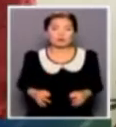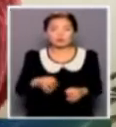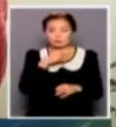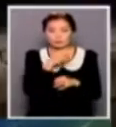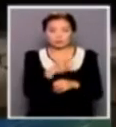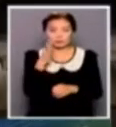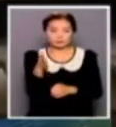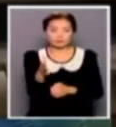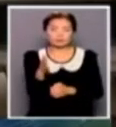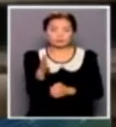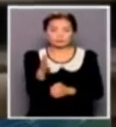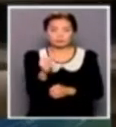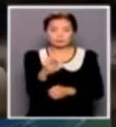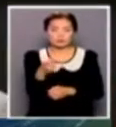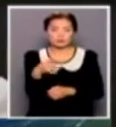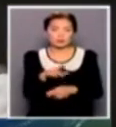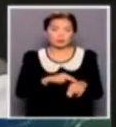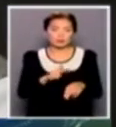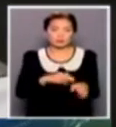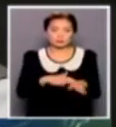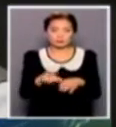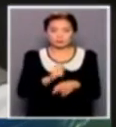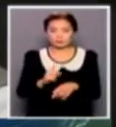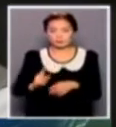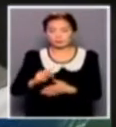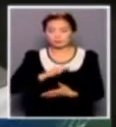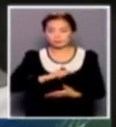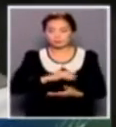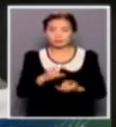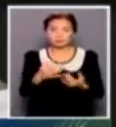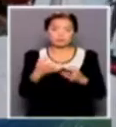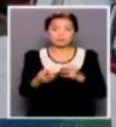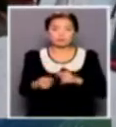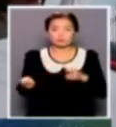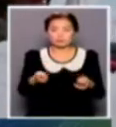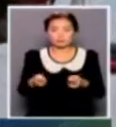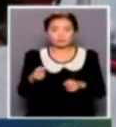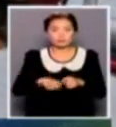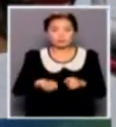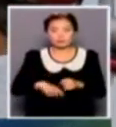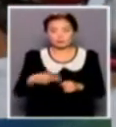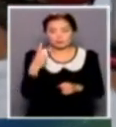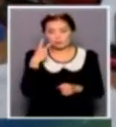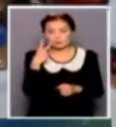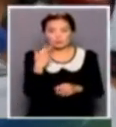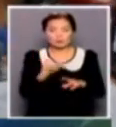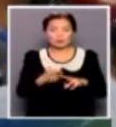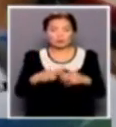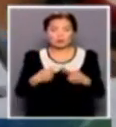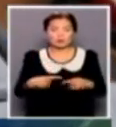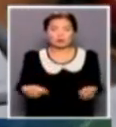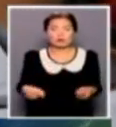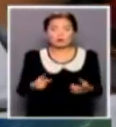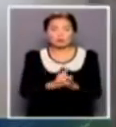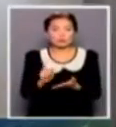Там выдается санкция в миграционную полицию для исполнения. И в настоящее время проводится проверка движимого и недвижимого